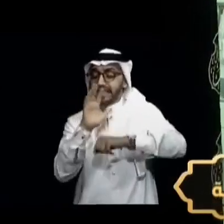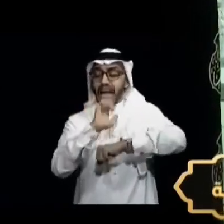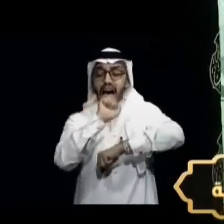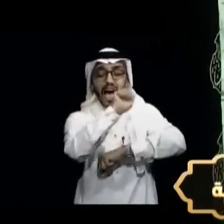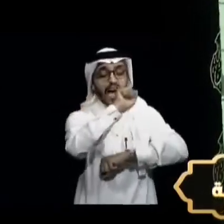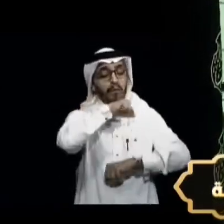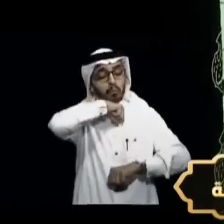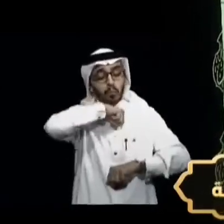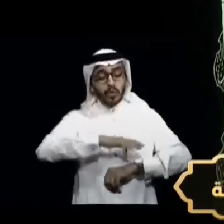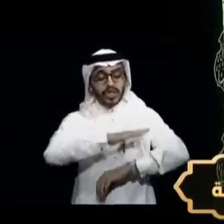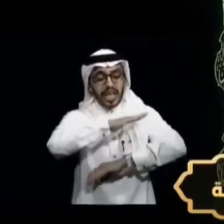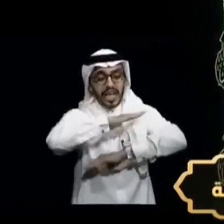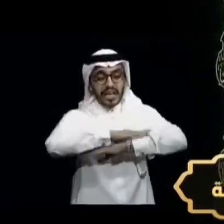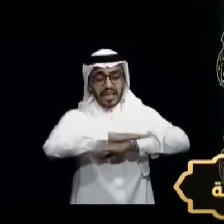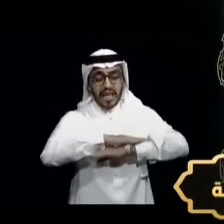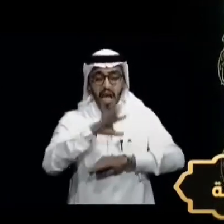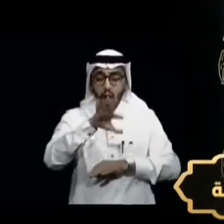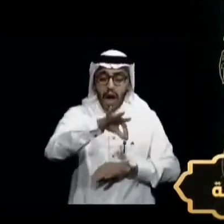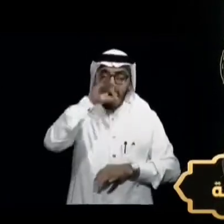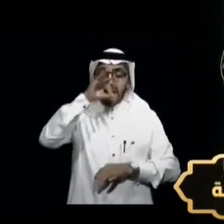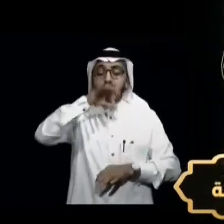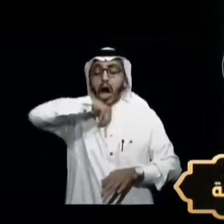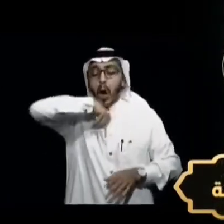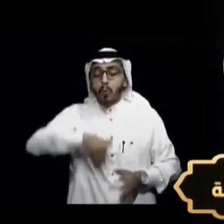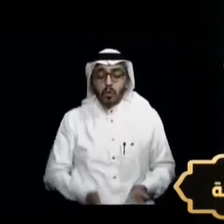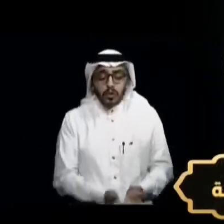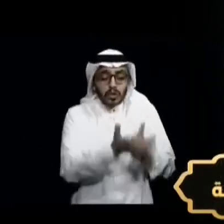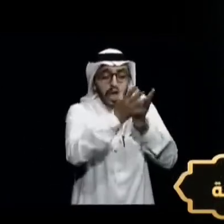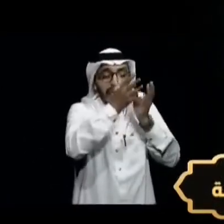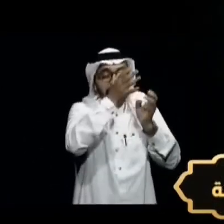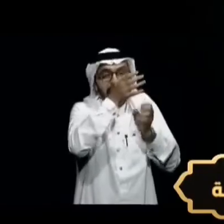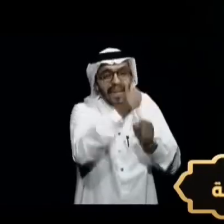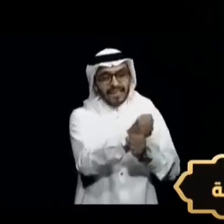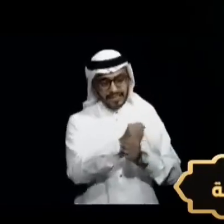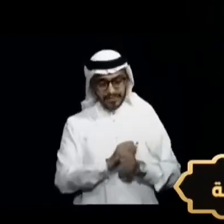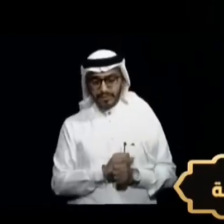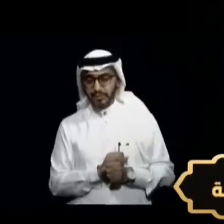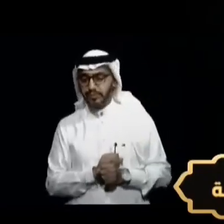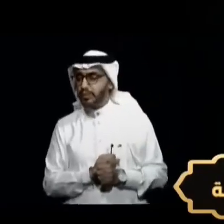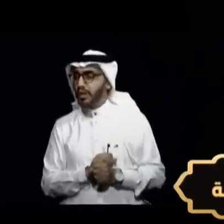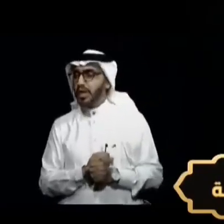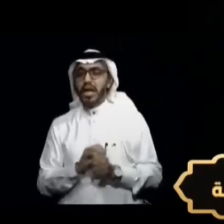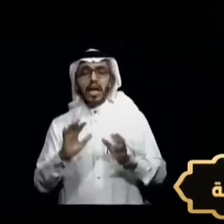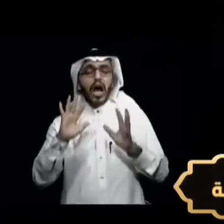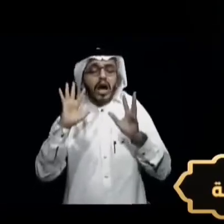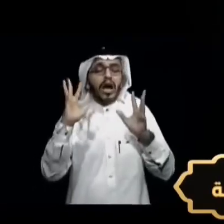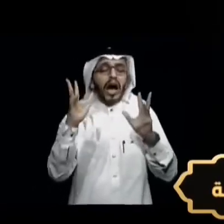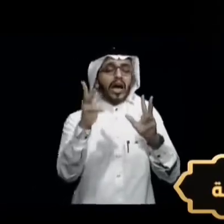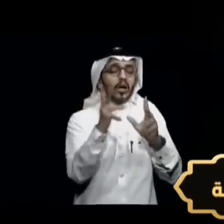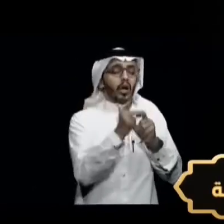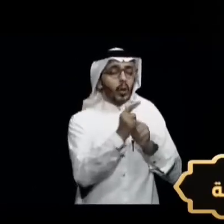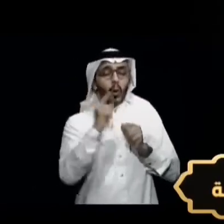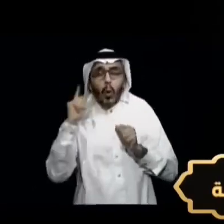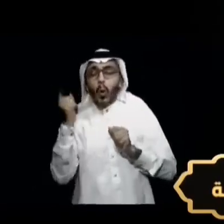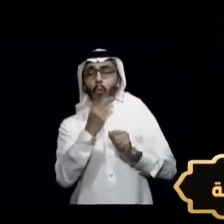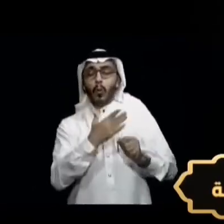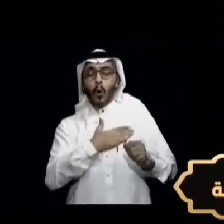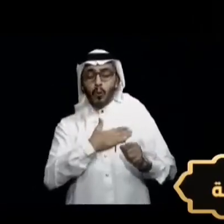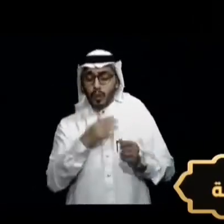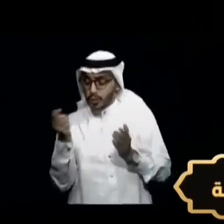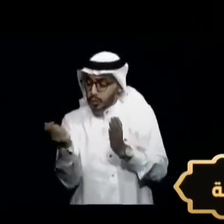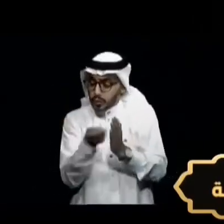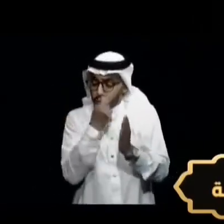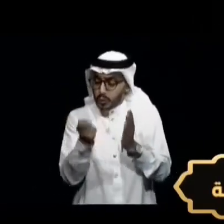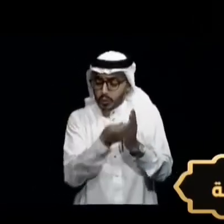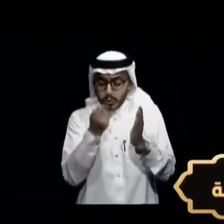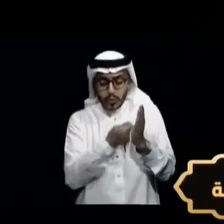والفضائل والمناقب والاصطفاء والاجتباء الثاقب لا تستقل به اليراعات والمحابر